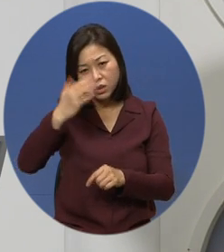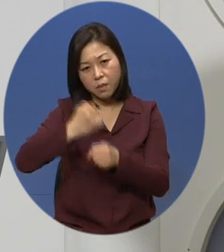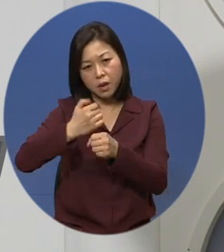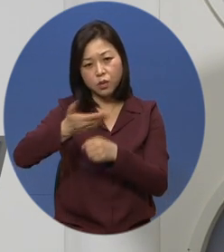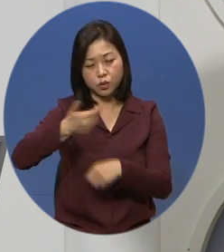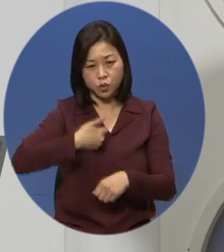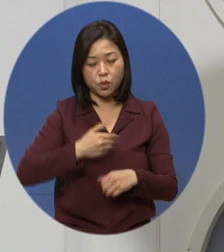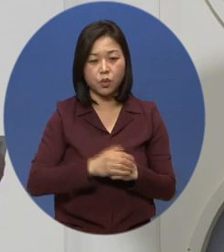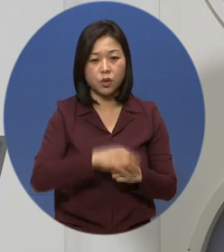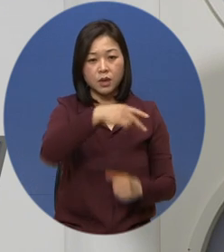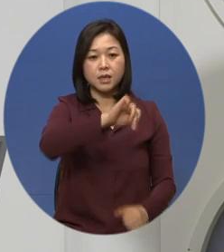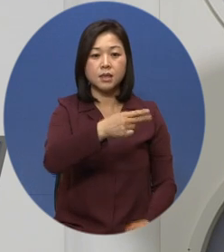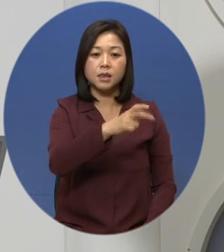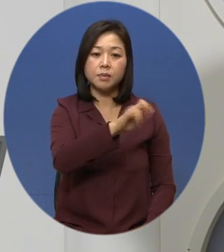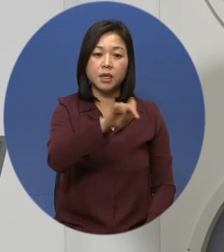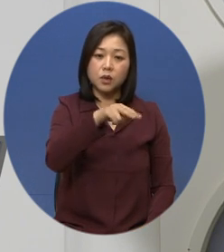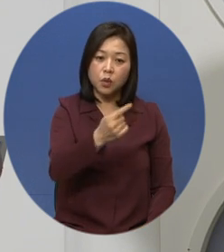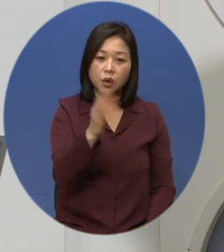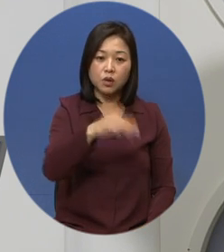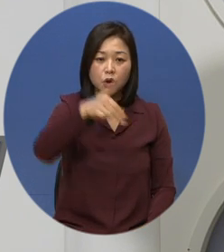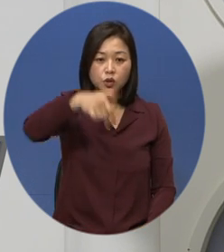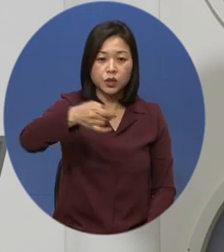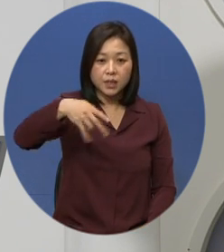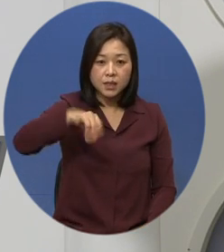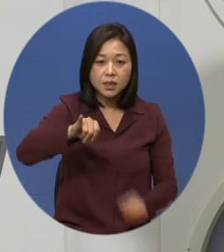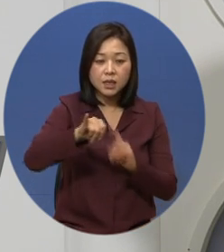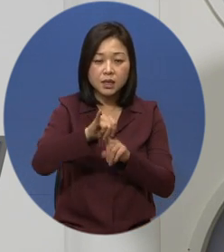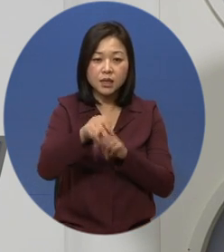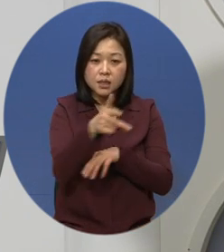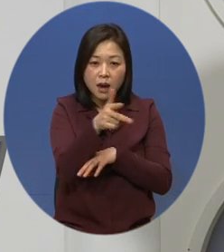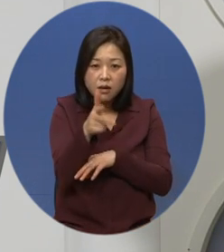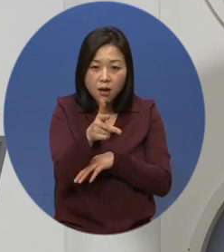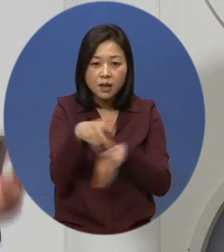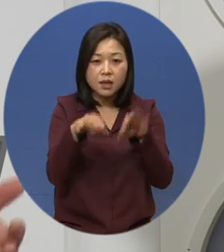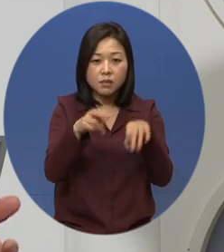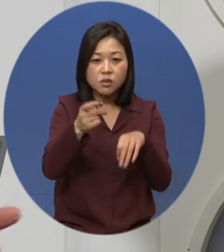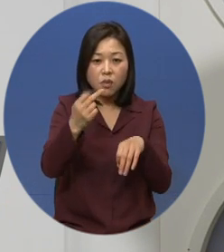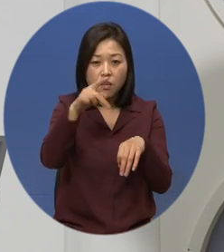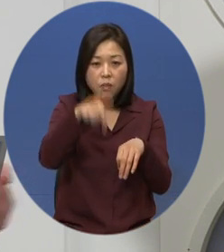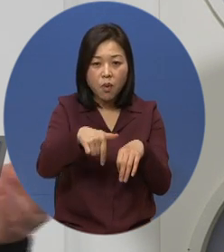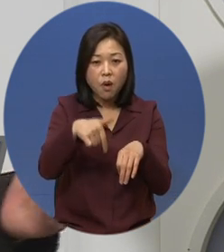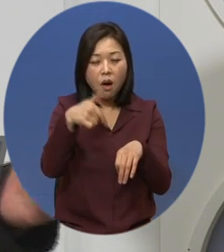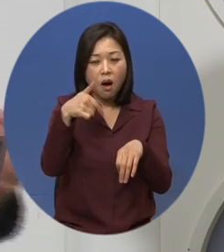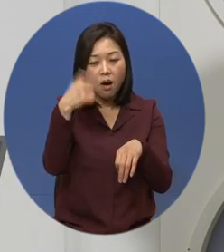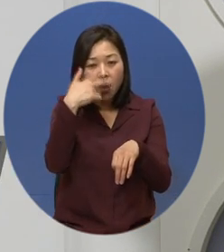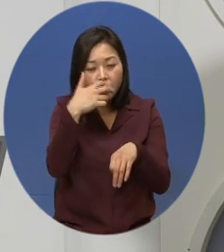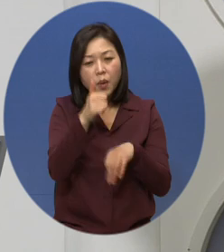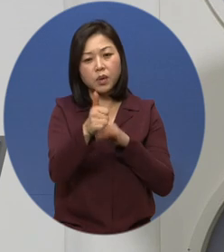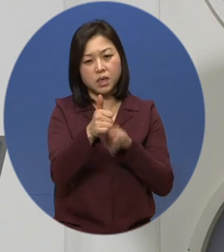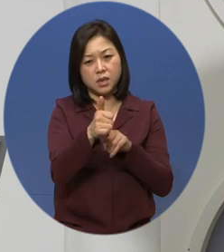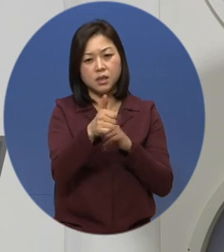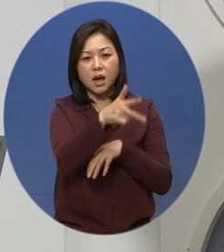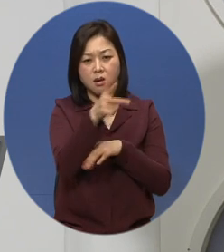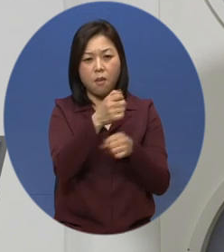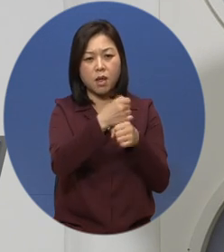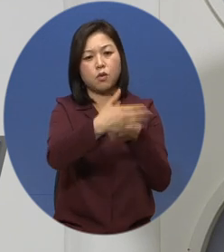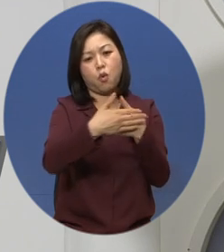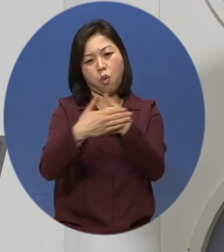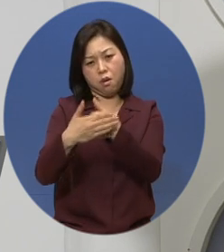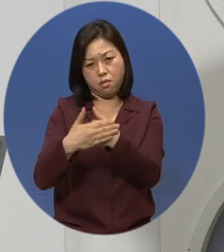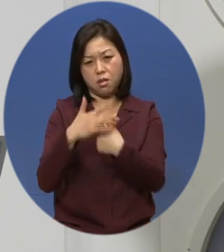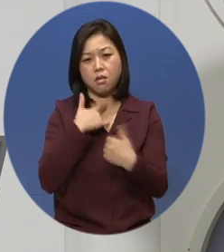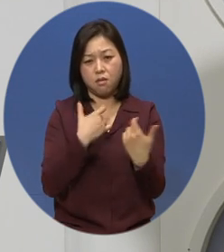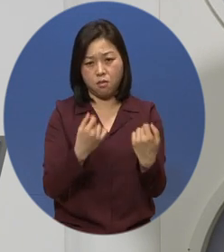힘이 도와 50의 를 지금 김송 목 촬영 감독이 촬영을 해 줬고 모든 사람들이 도와 줬고